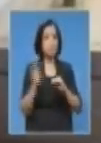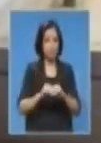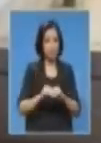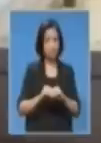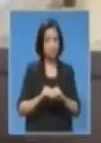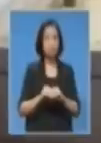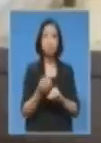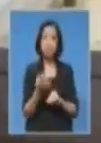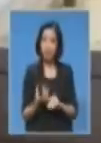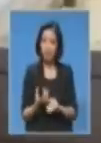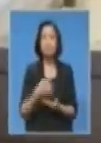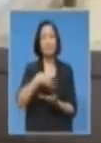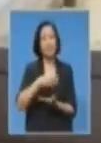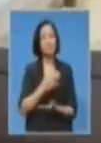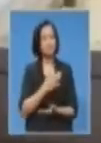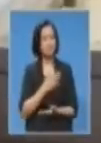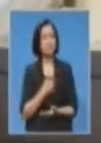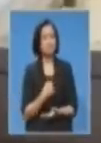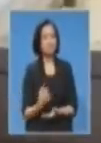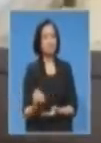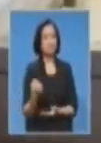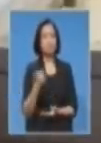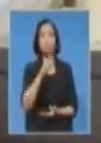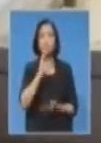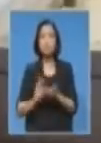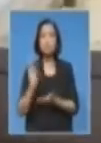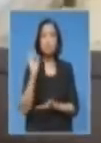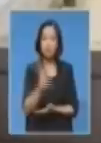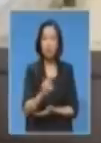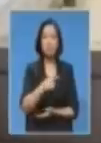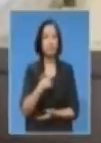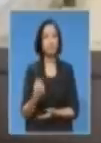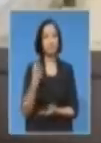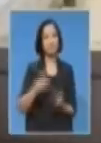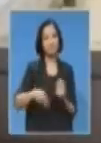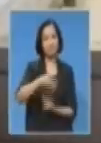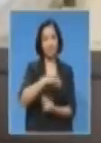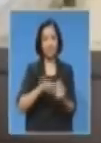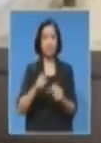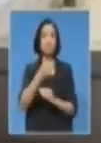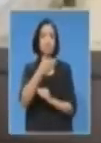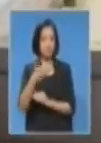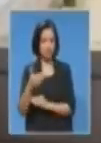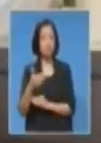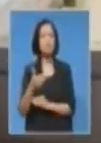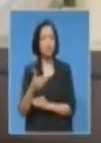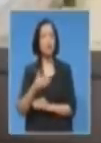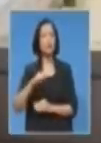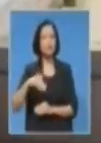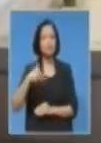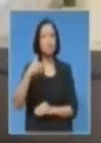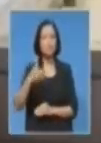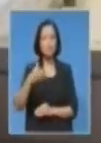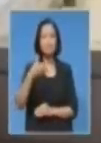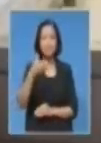เพราะสิ่งตัวนี้จะทำให้เรามั่นใจว่าในการจะลงเพิ่มเติมได้นี้จะทำให้เรามั่นใจว่าเศรษฐกิจของประเทศชาติเนี่ยน่าจะเดินต่อไป